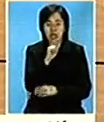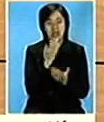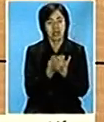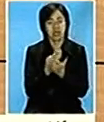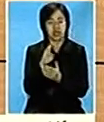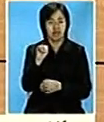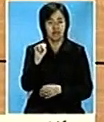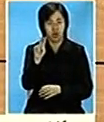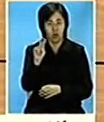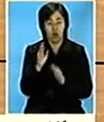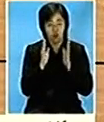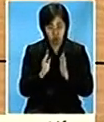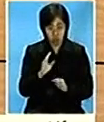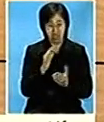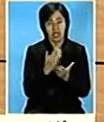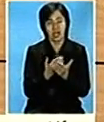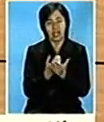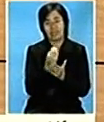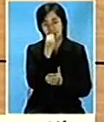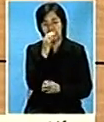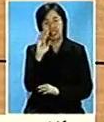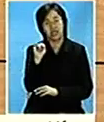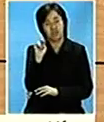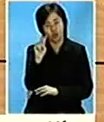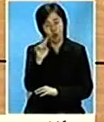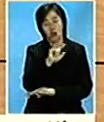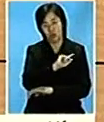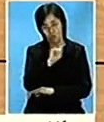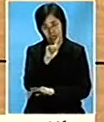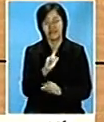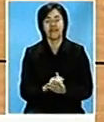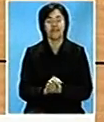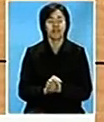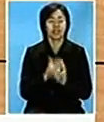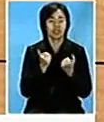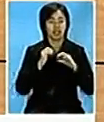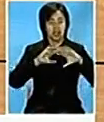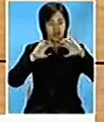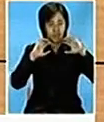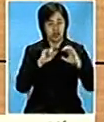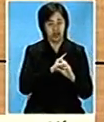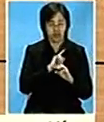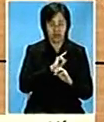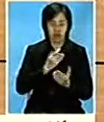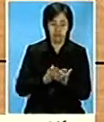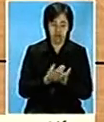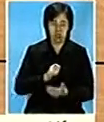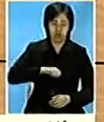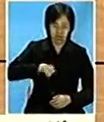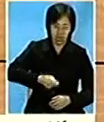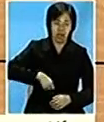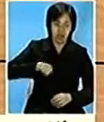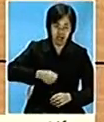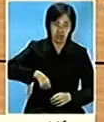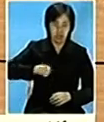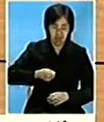42บาทต่อคนต่อวันนะครับอันนี้ก็เป็นสิ่งที่รัฐบาลจำเป็นจะต้องจ่ายเป็นง